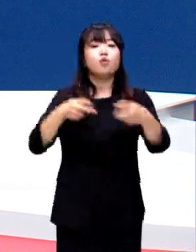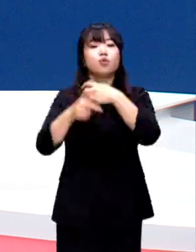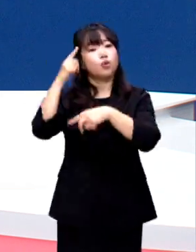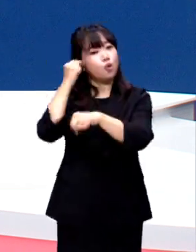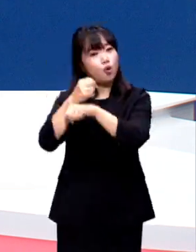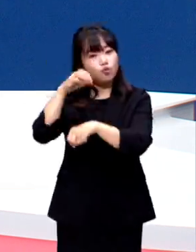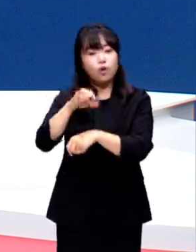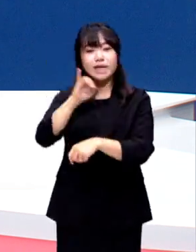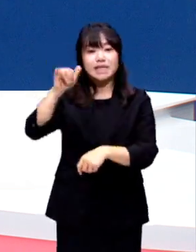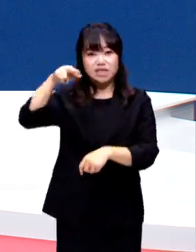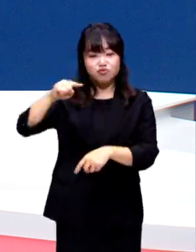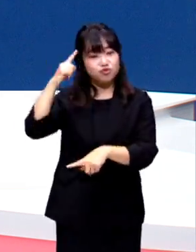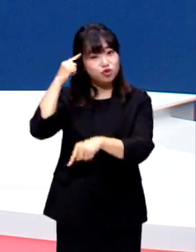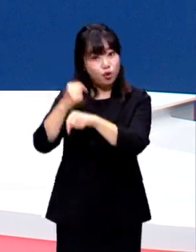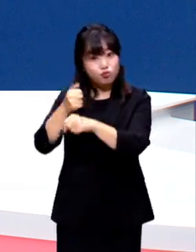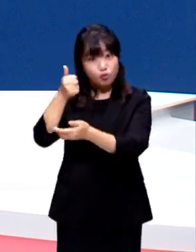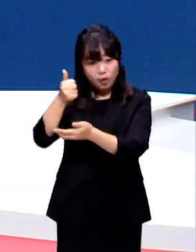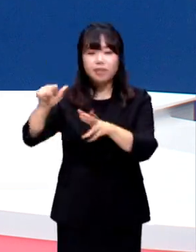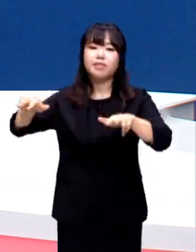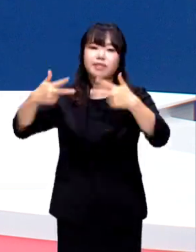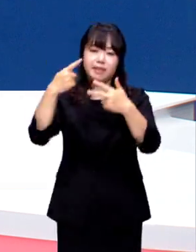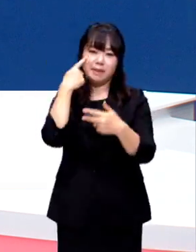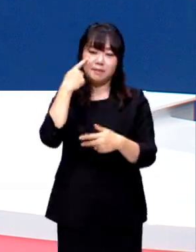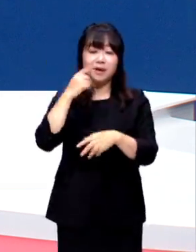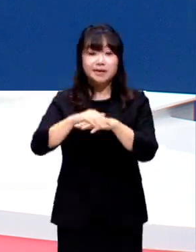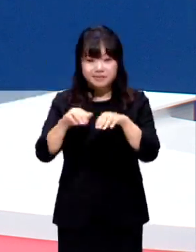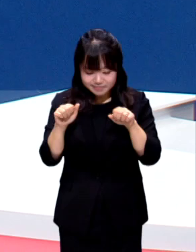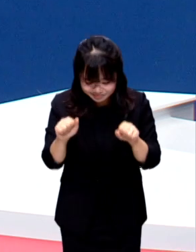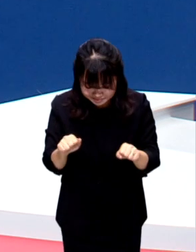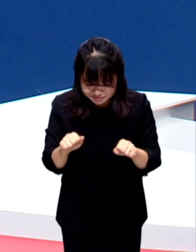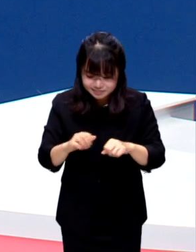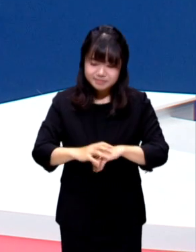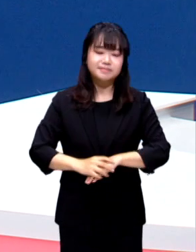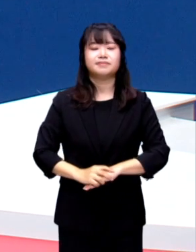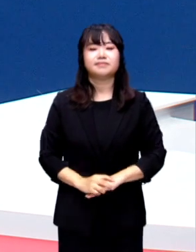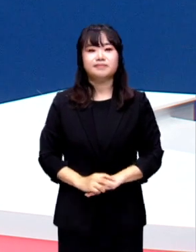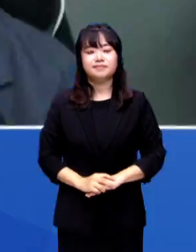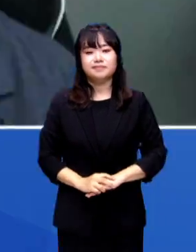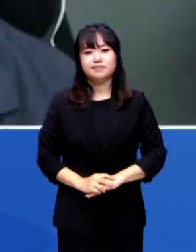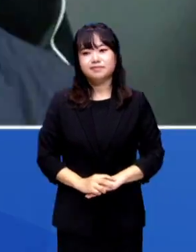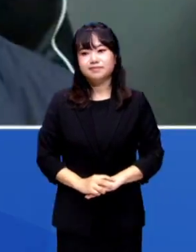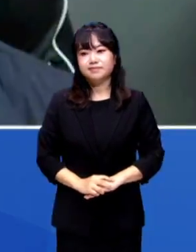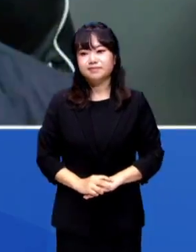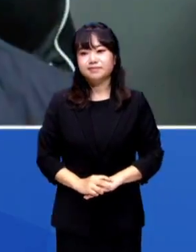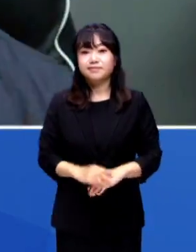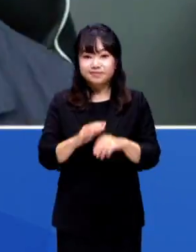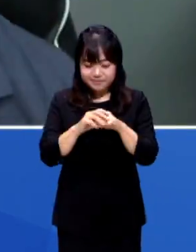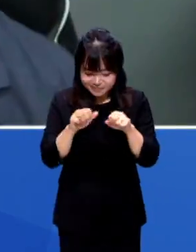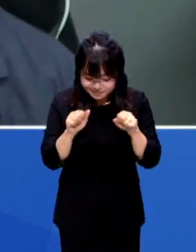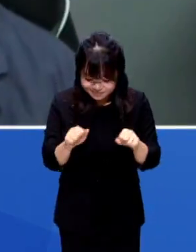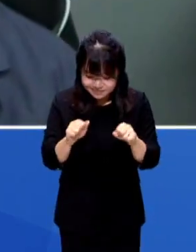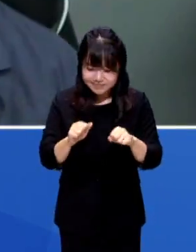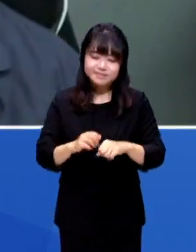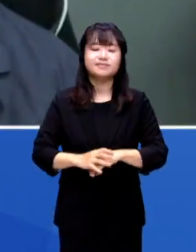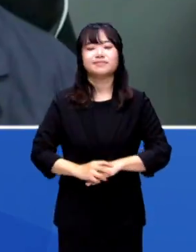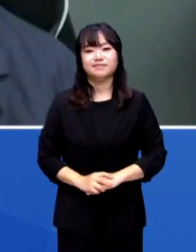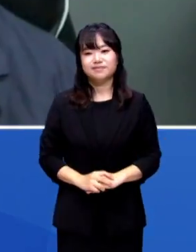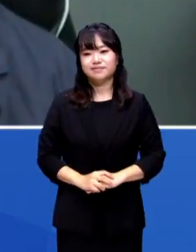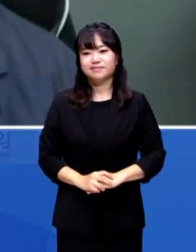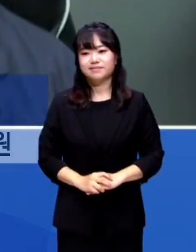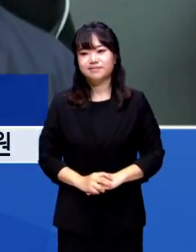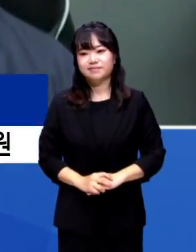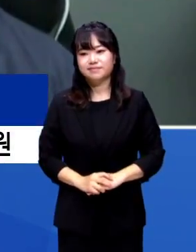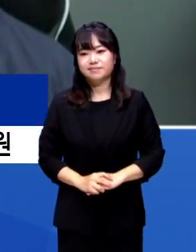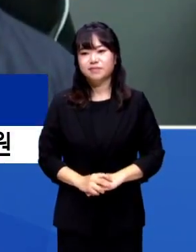한국교통연구원 이준 연구위원 화상으로 연결합니다. 안녕하십니까? 안녕하십니까? 네,